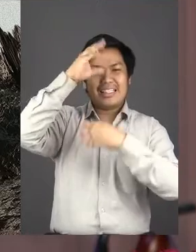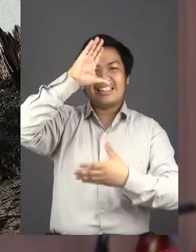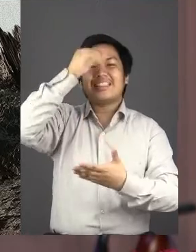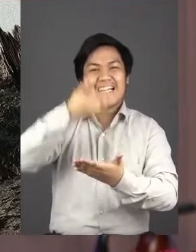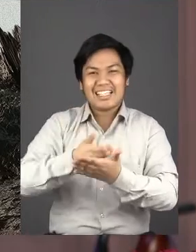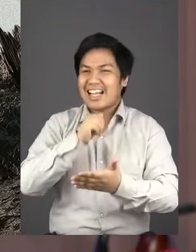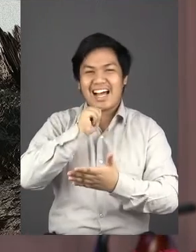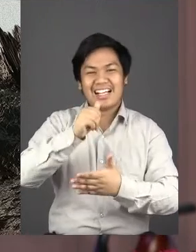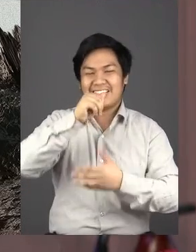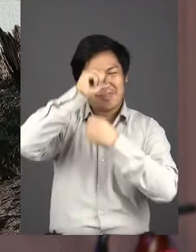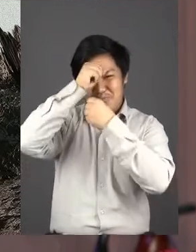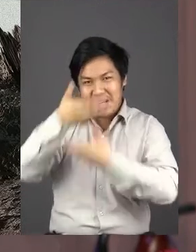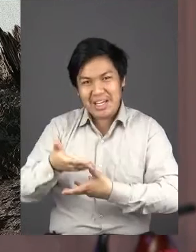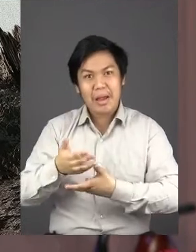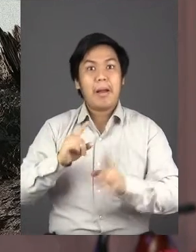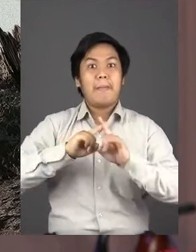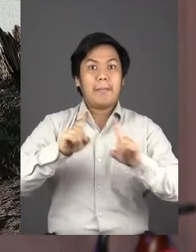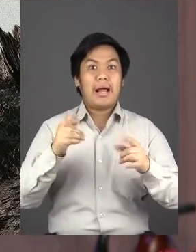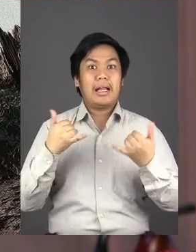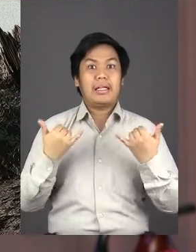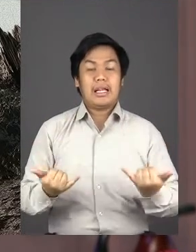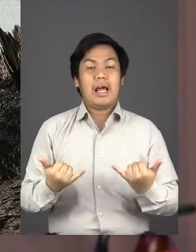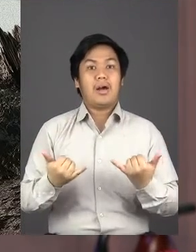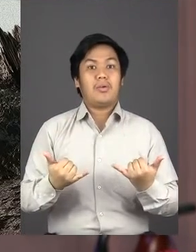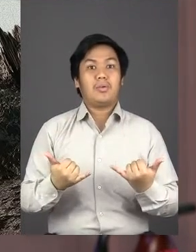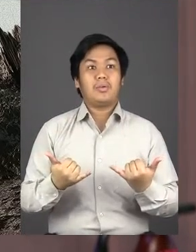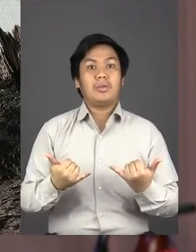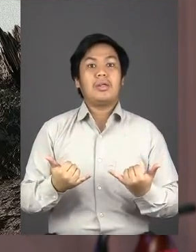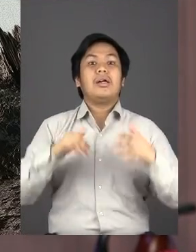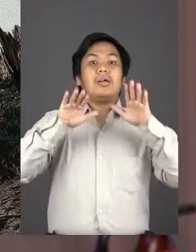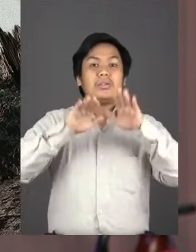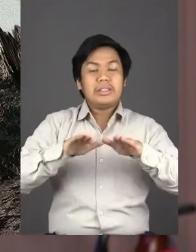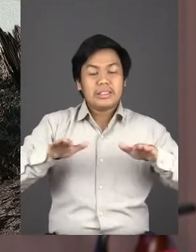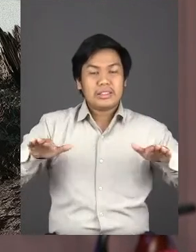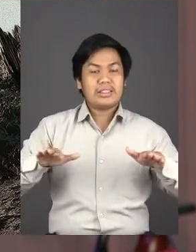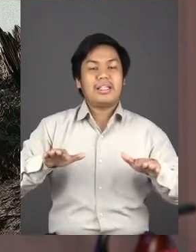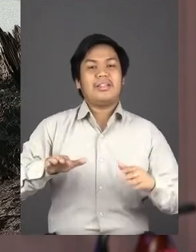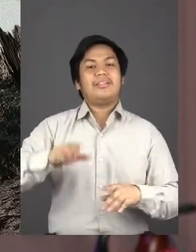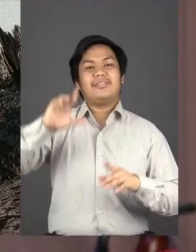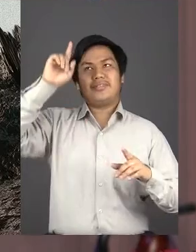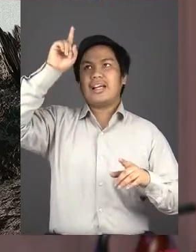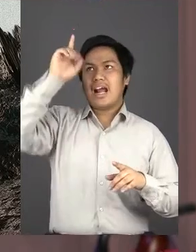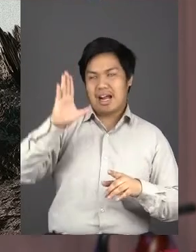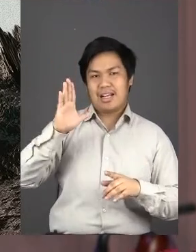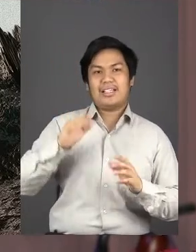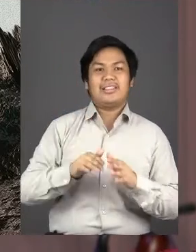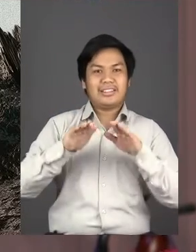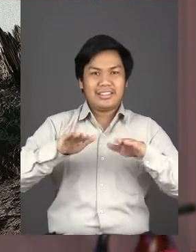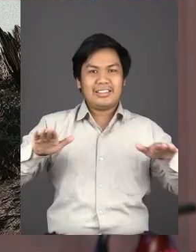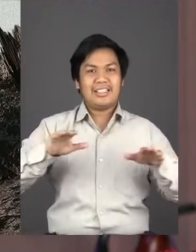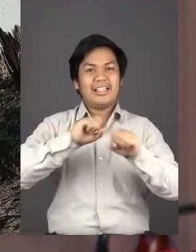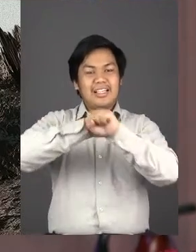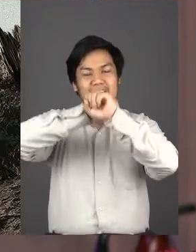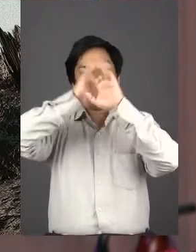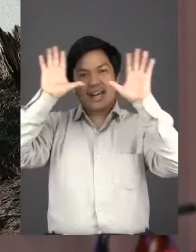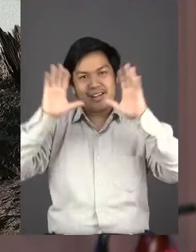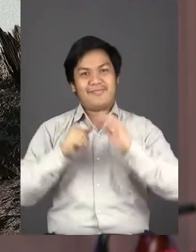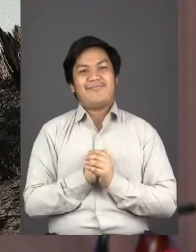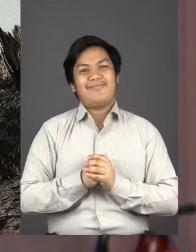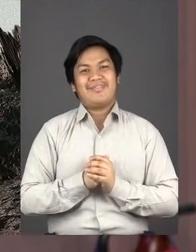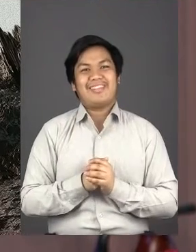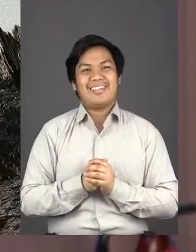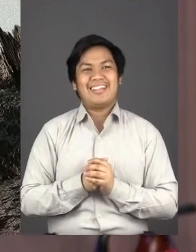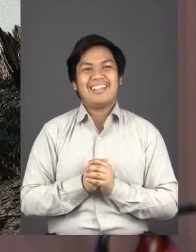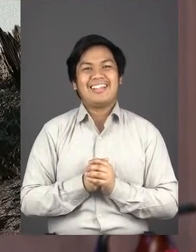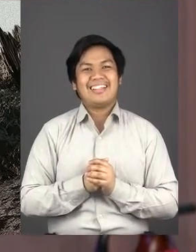No? Ngayon po, ang banda natin, children of light. Okay? Pasensya na kayo sa